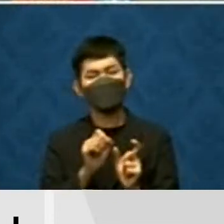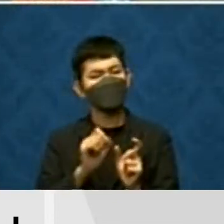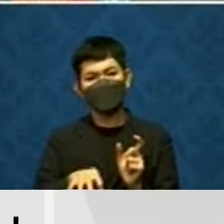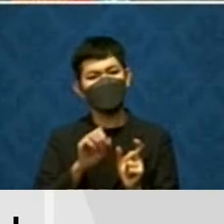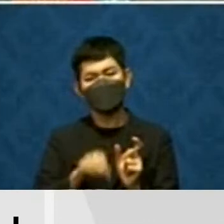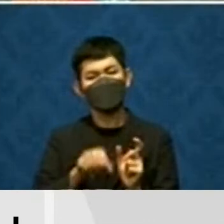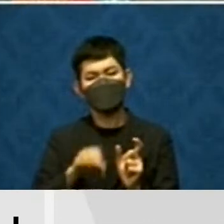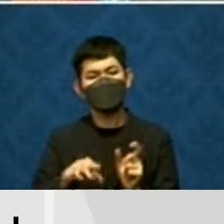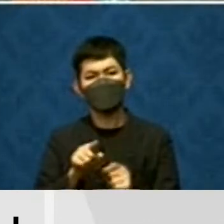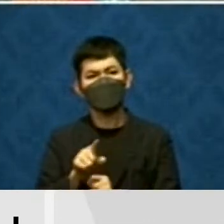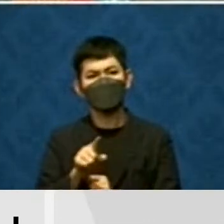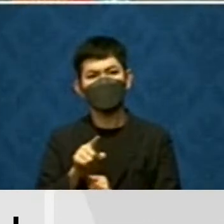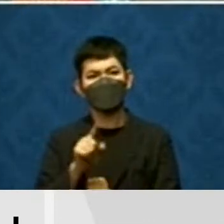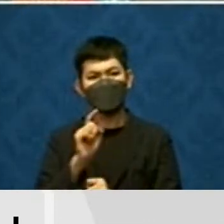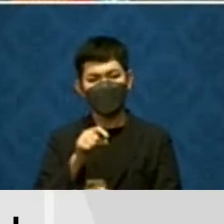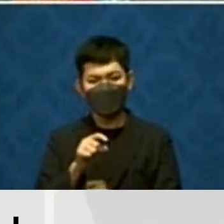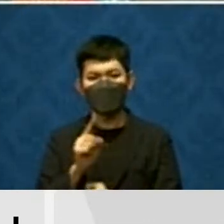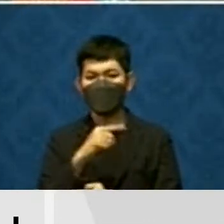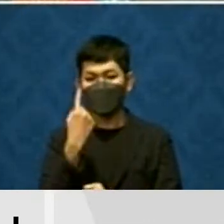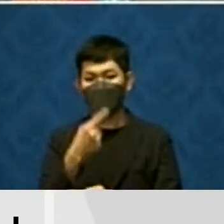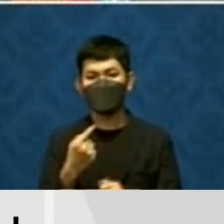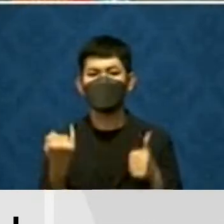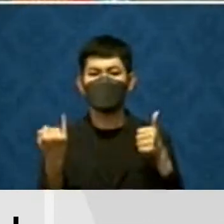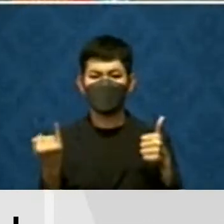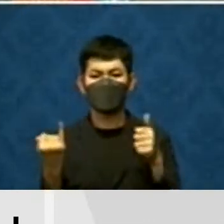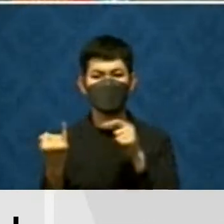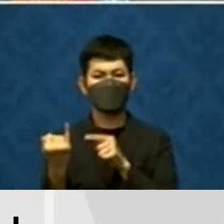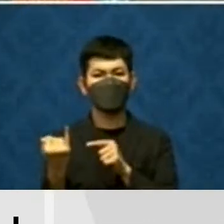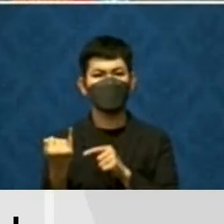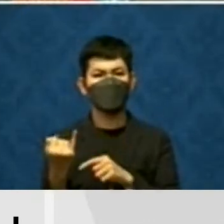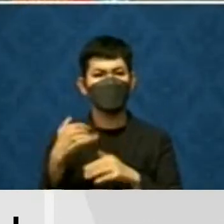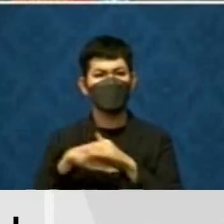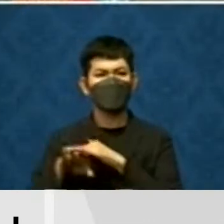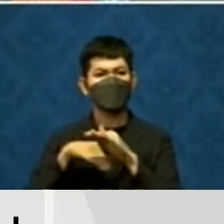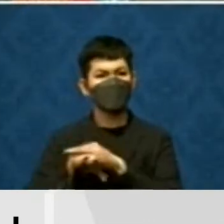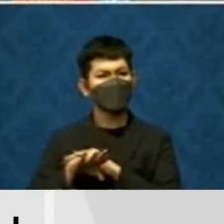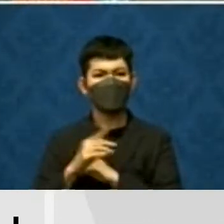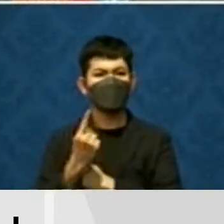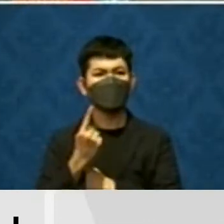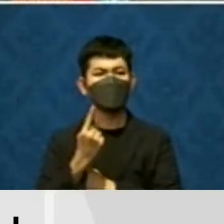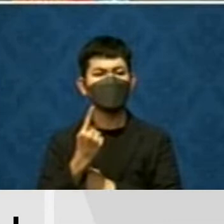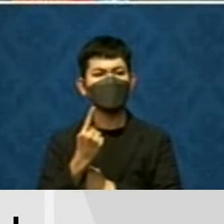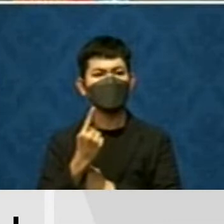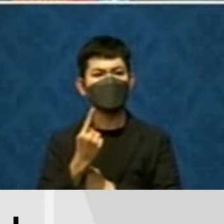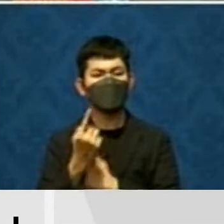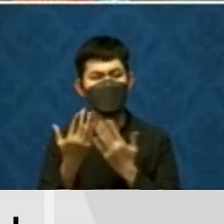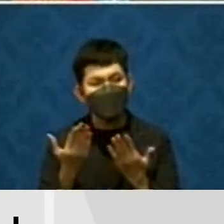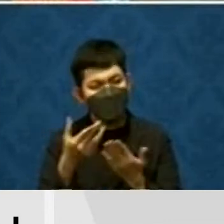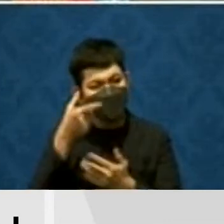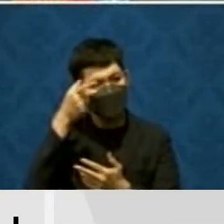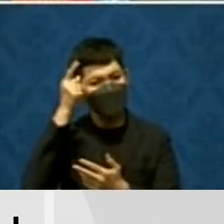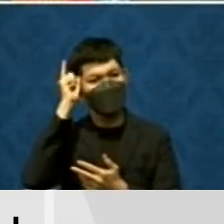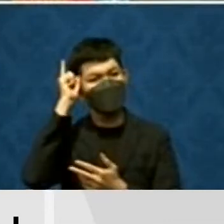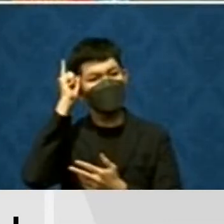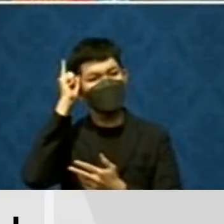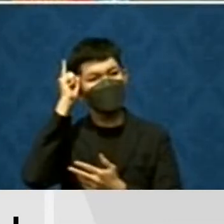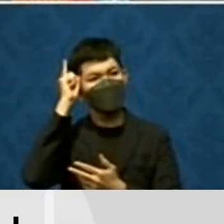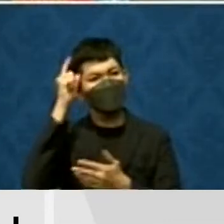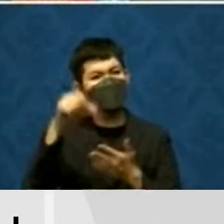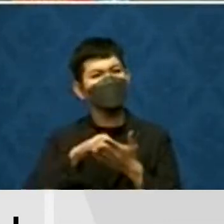ฟอร์ดีฟอร์ไปลองฟังให้คุณจิรายุห่วงทรัพย์นะครับส.ส.กรุงเทพมหานครนะครับของพรรคเพื่อไท